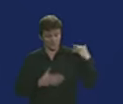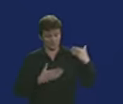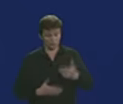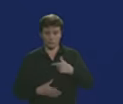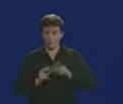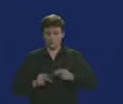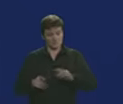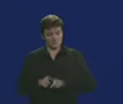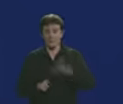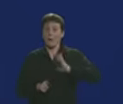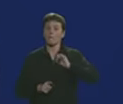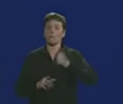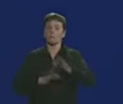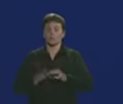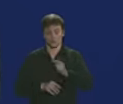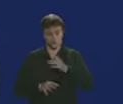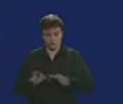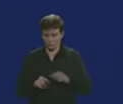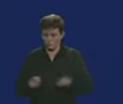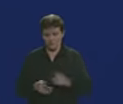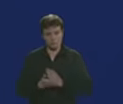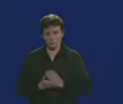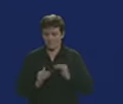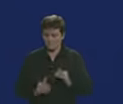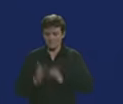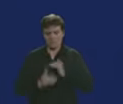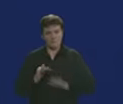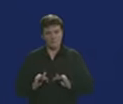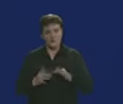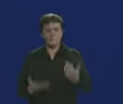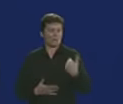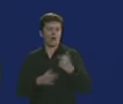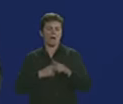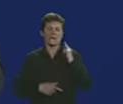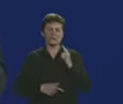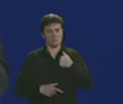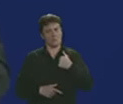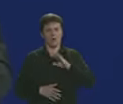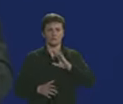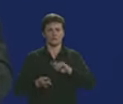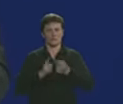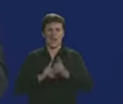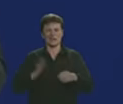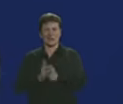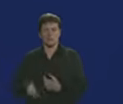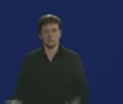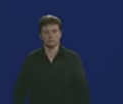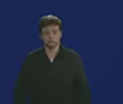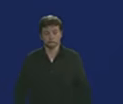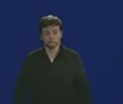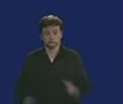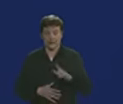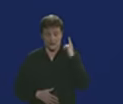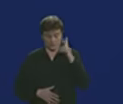lundi, mon projet du premier tour serait devenu un projet extrémiste. Depuis lundi, la question qui se